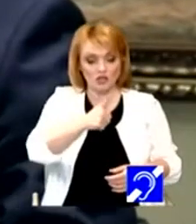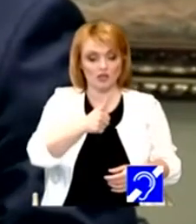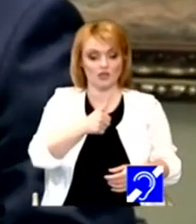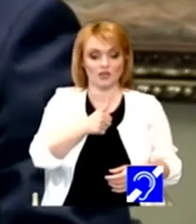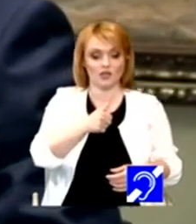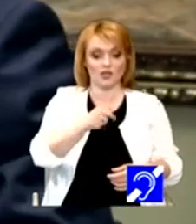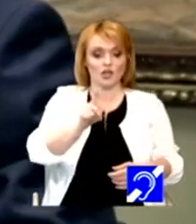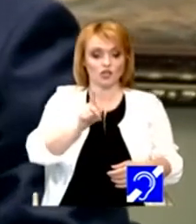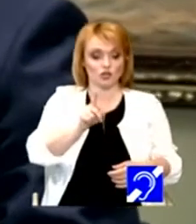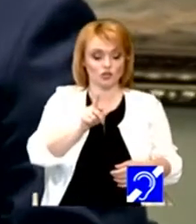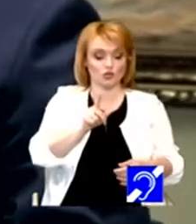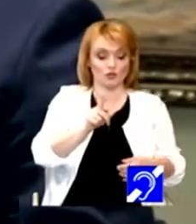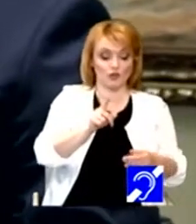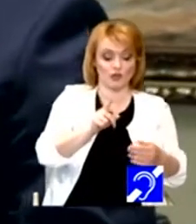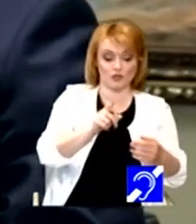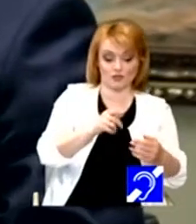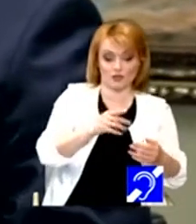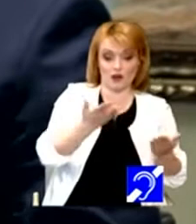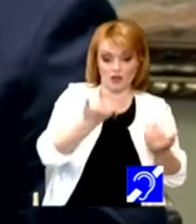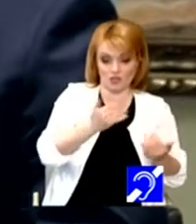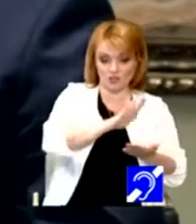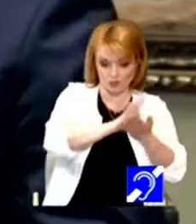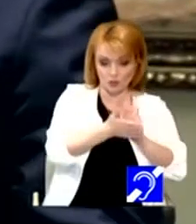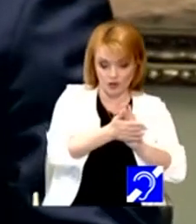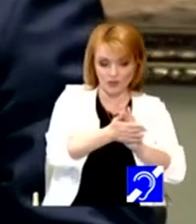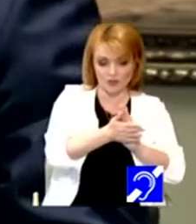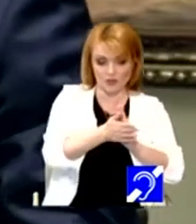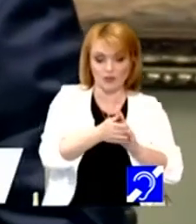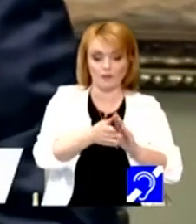переложить ответственность за происходящее на мировом рынке продовольствия